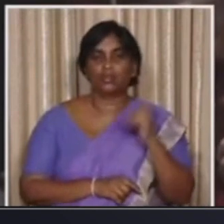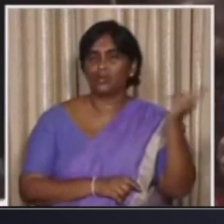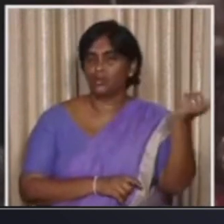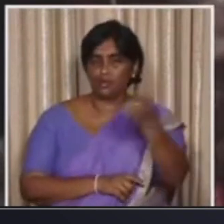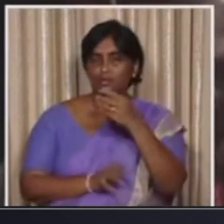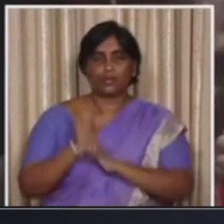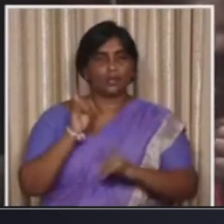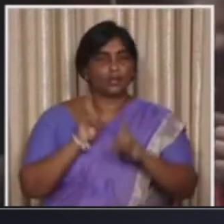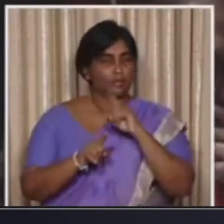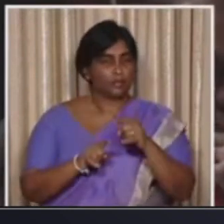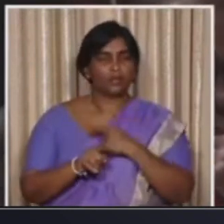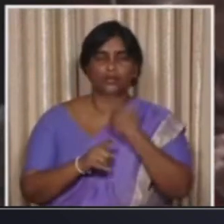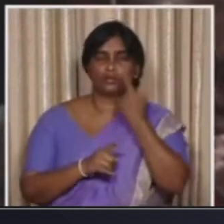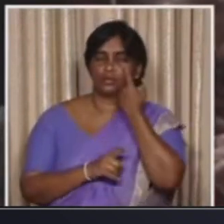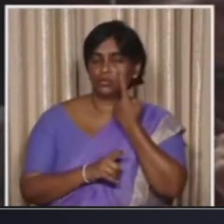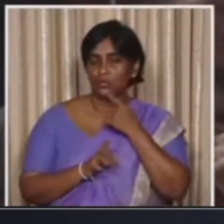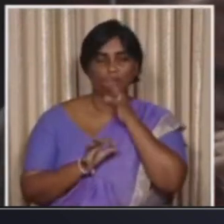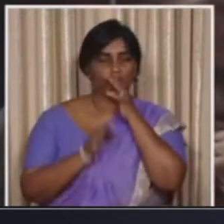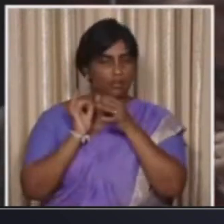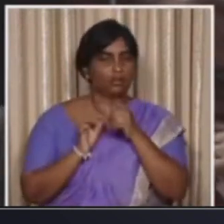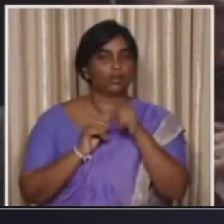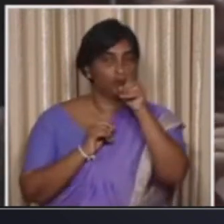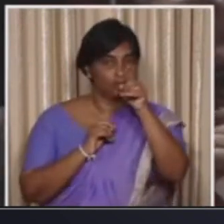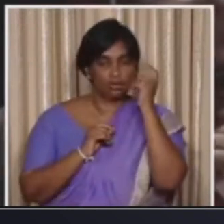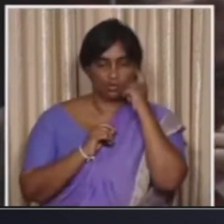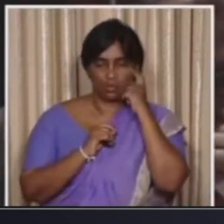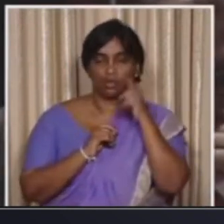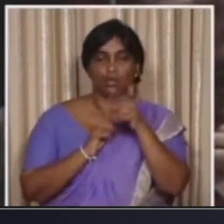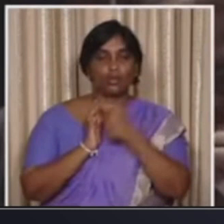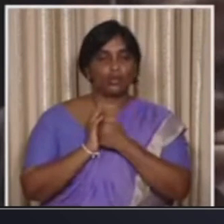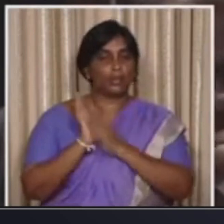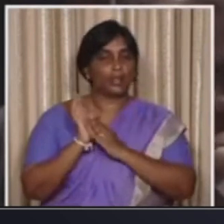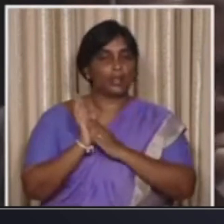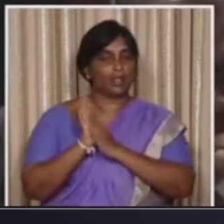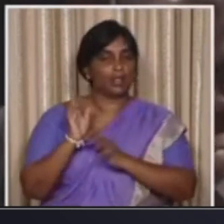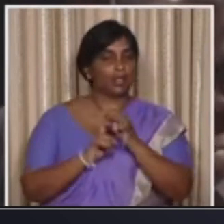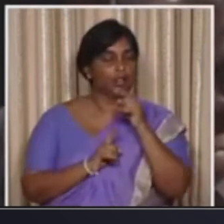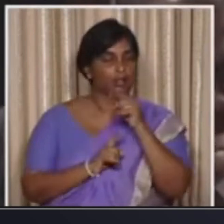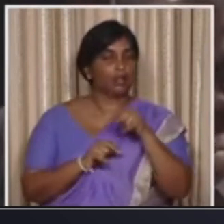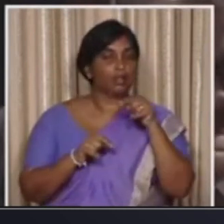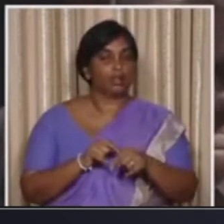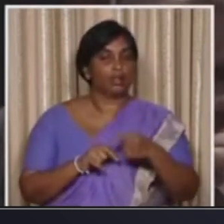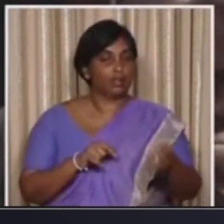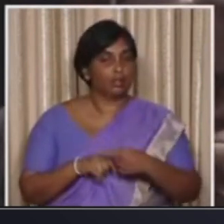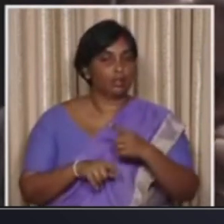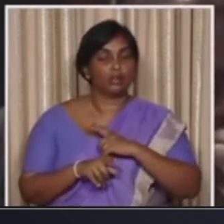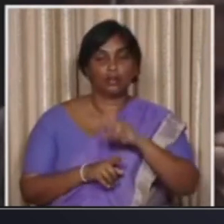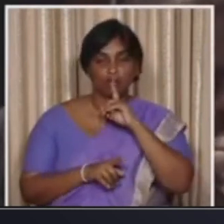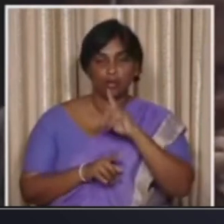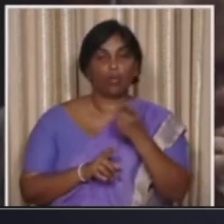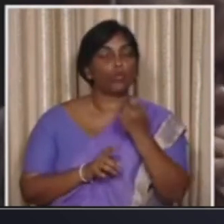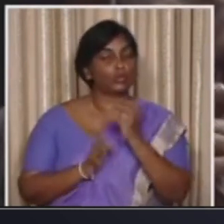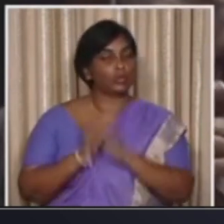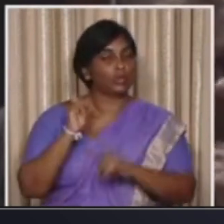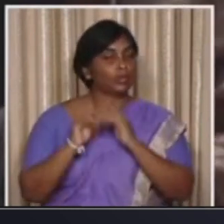amat yasiak pilaban dawas sochania katawa. Obatu adan nawa. Garu mahinda anda metu mahinda wa, ada dawasnya api kata agara mudah